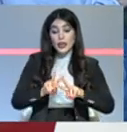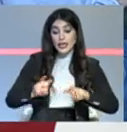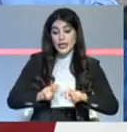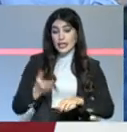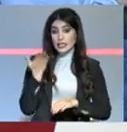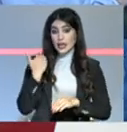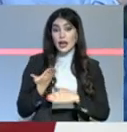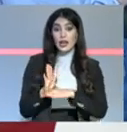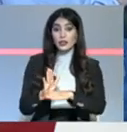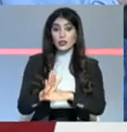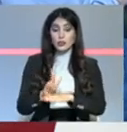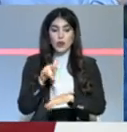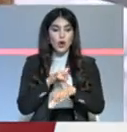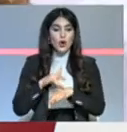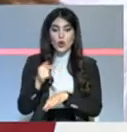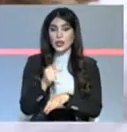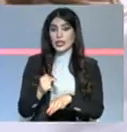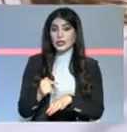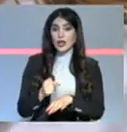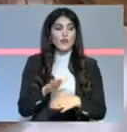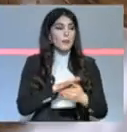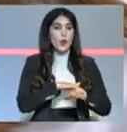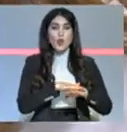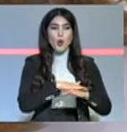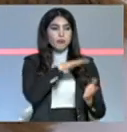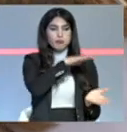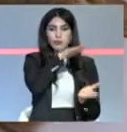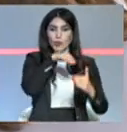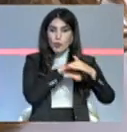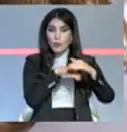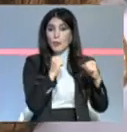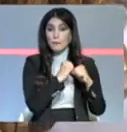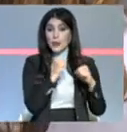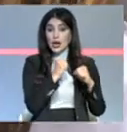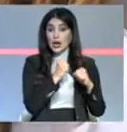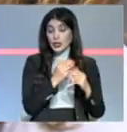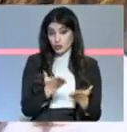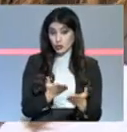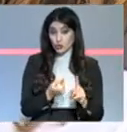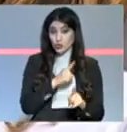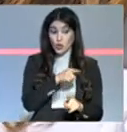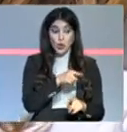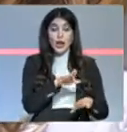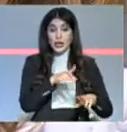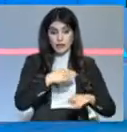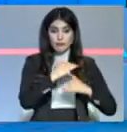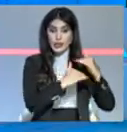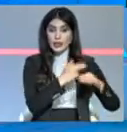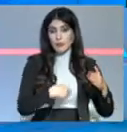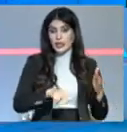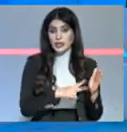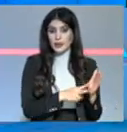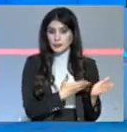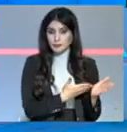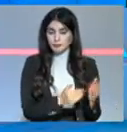لتحديد موقع الضعف في سلسله التبريد وقد تم انجاز منهجيا للاصلاح وهي حاليا في طور التنفيذ